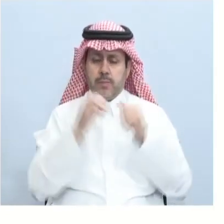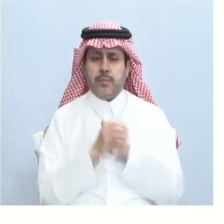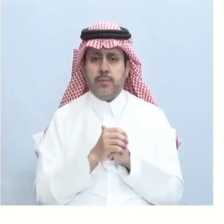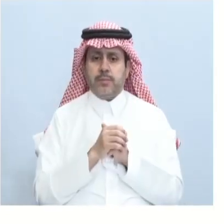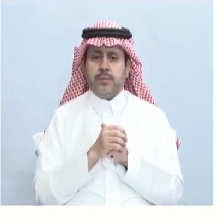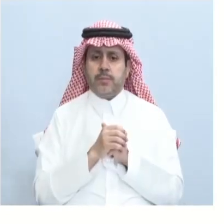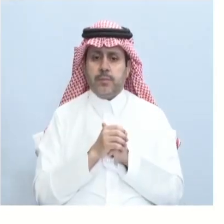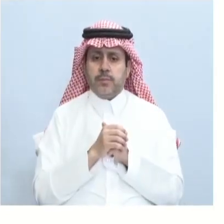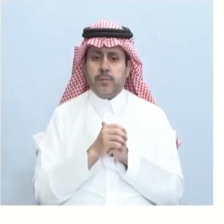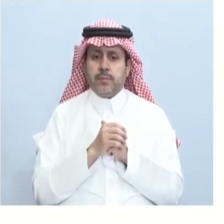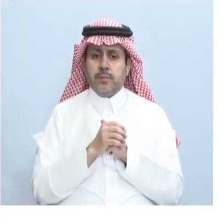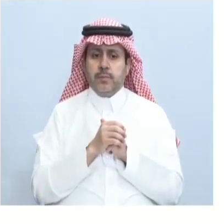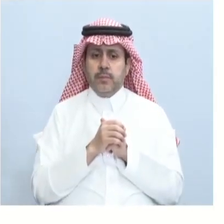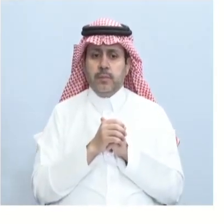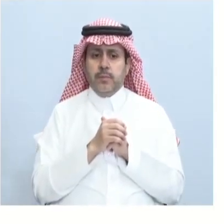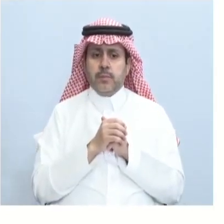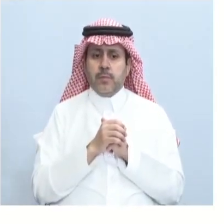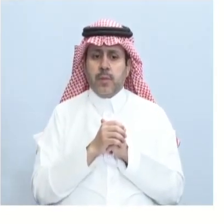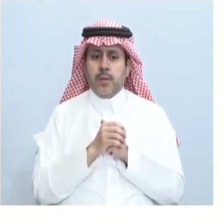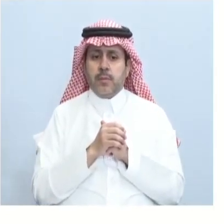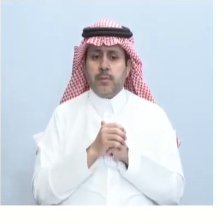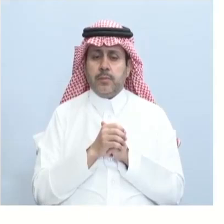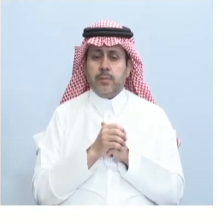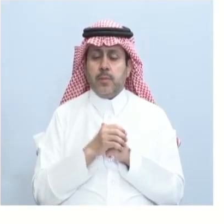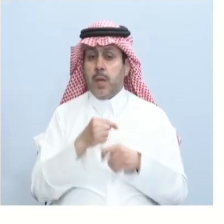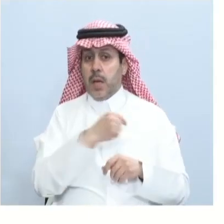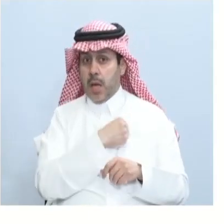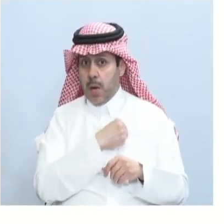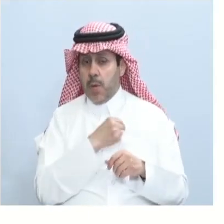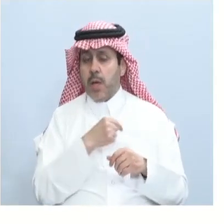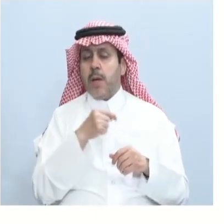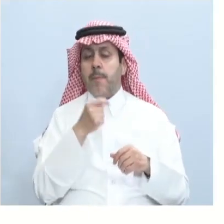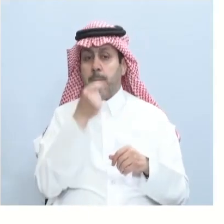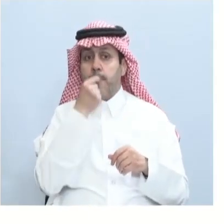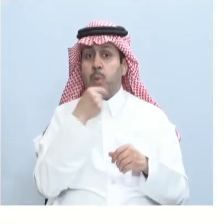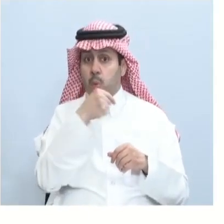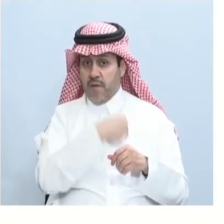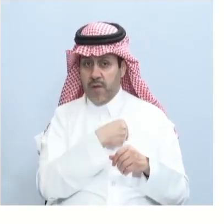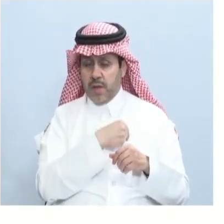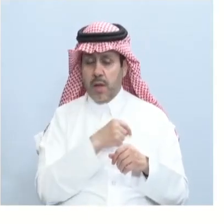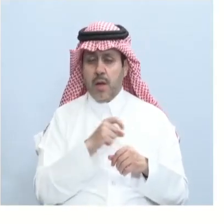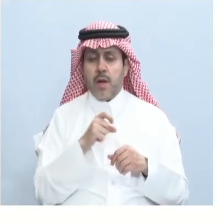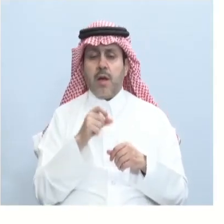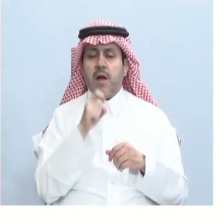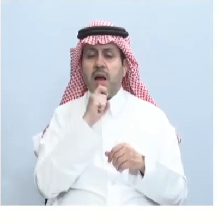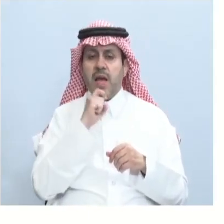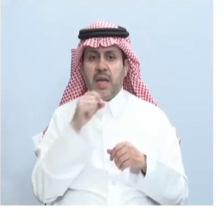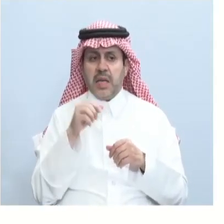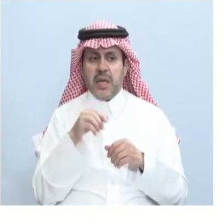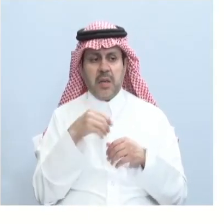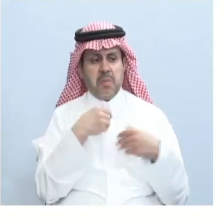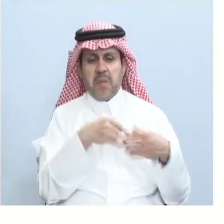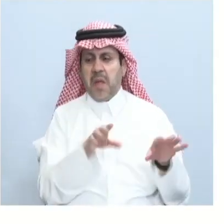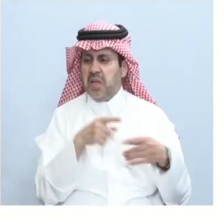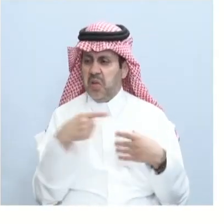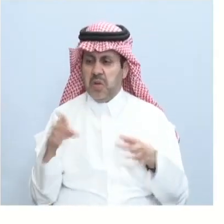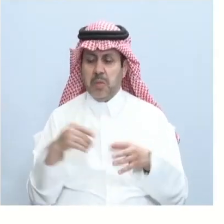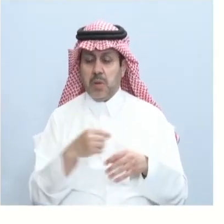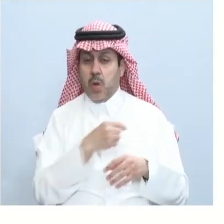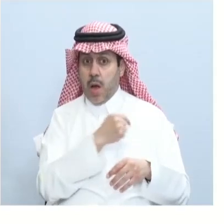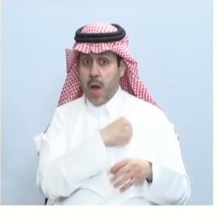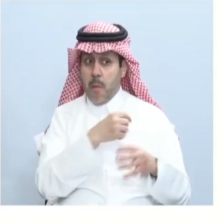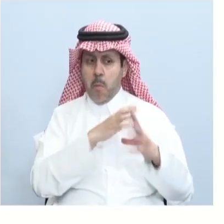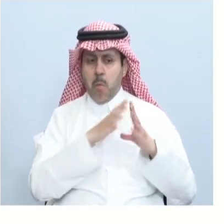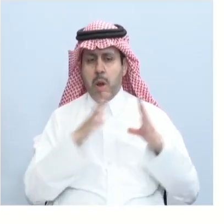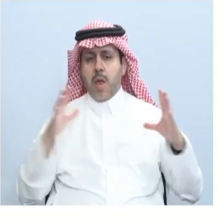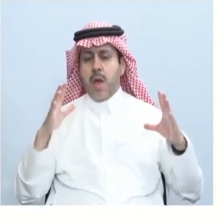معك في تفسيرها ومن امتلا قلبه بالقران قل قدر الدنيا في قلبه